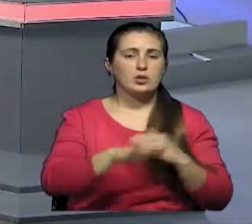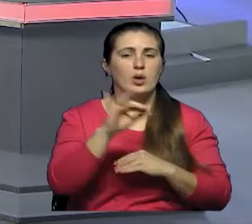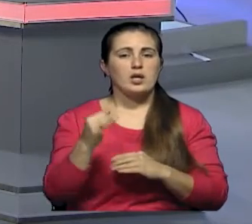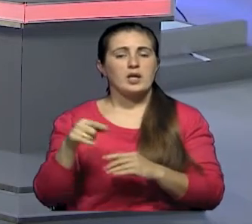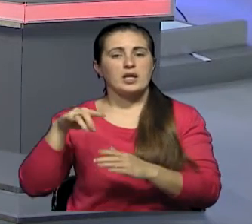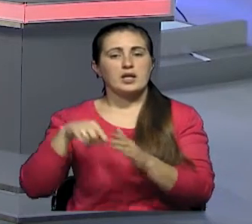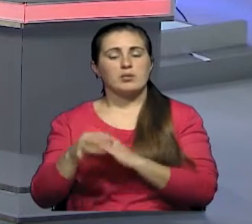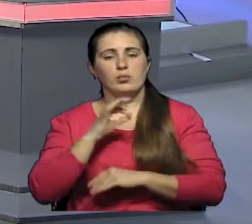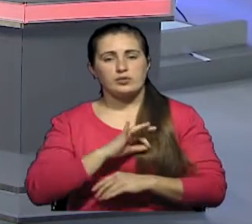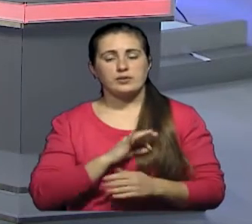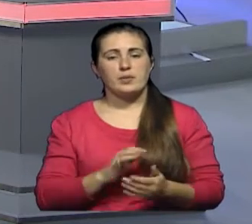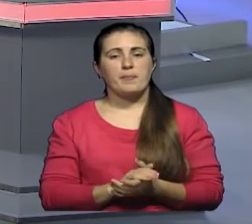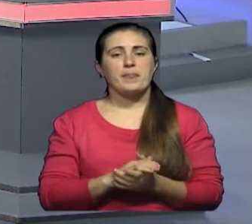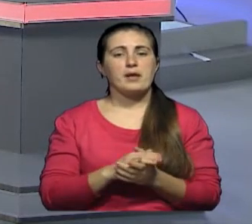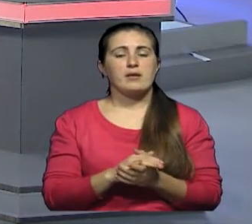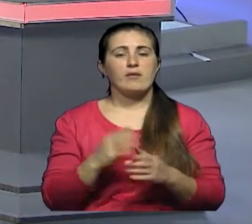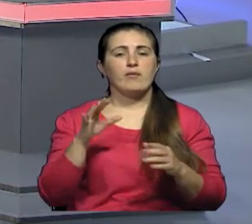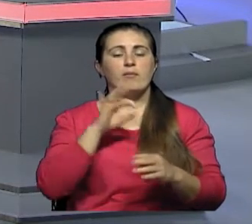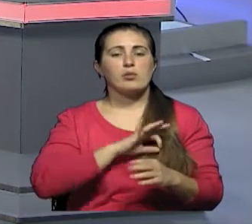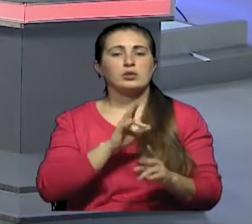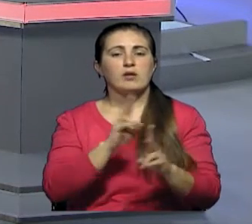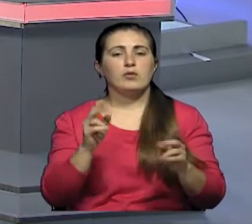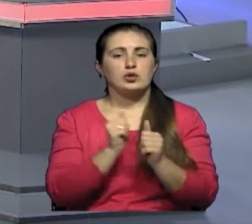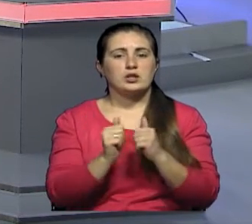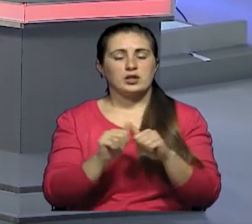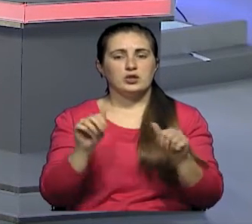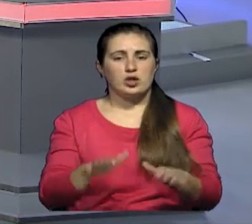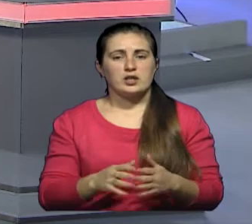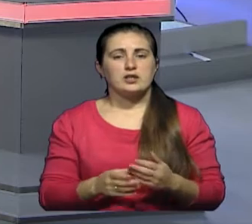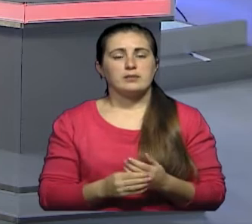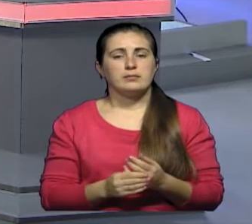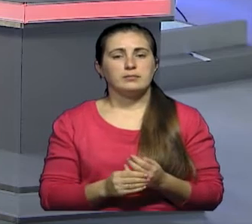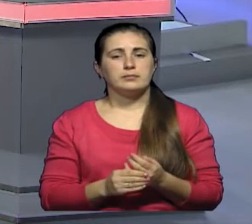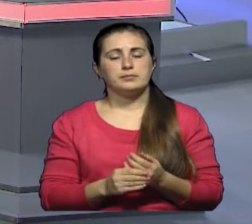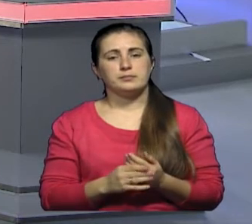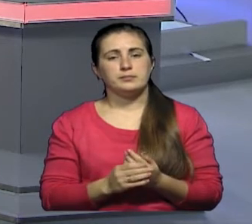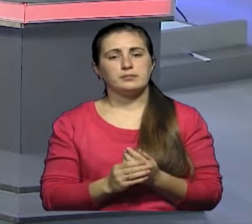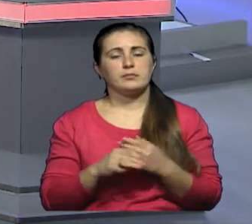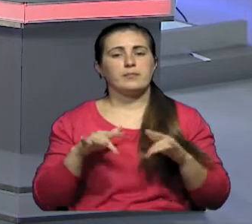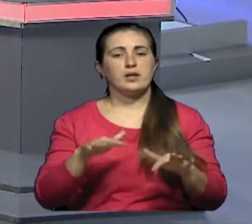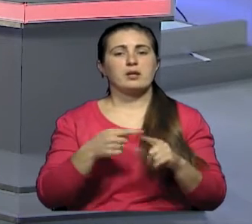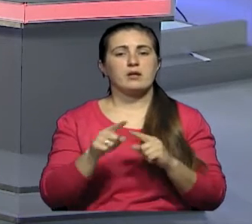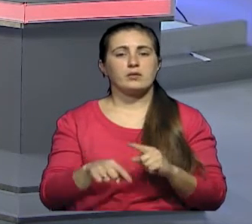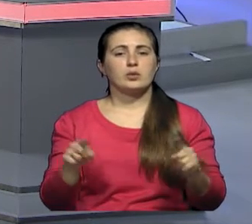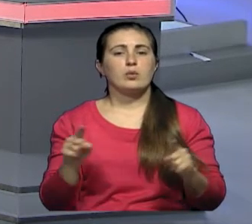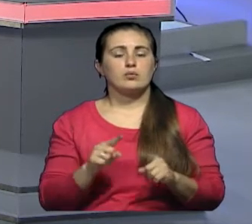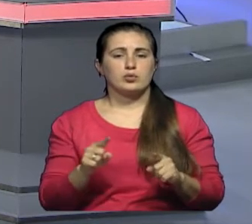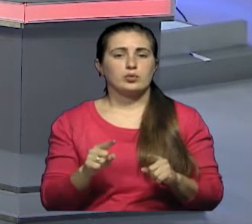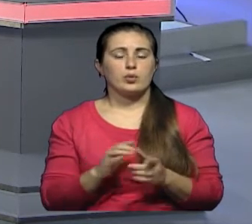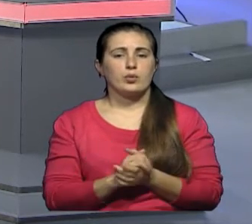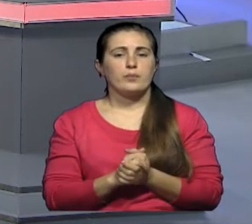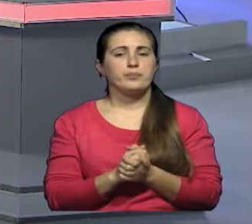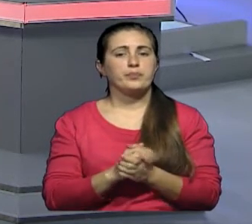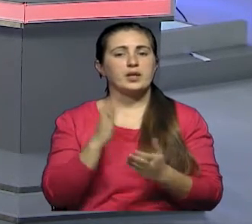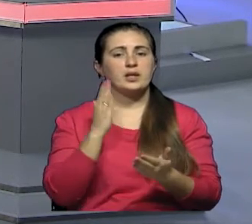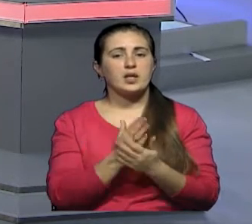теми кто ее охраняет он в пользу кого часто решается дело в том что есть